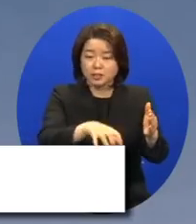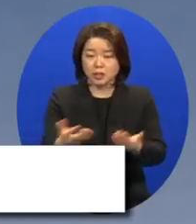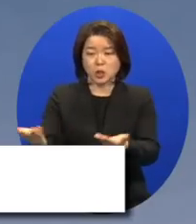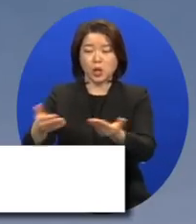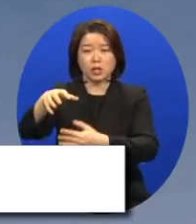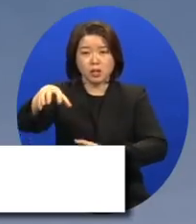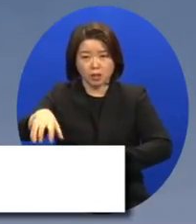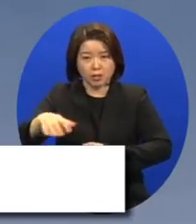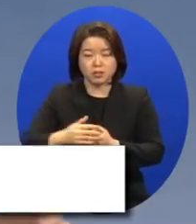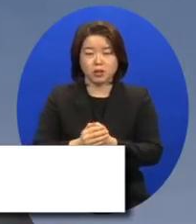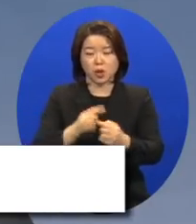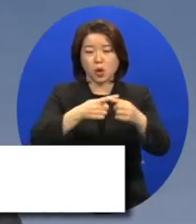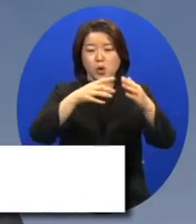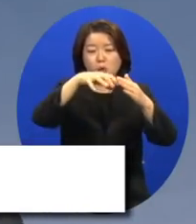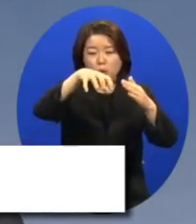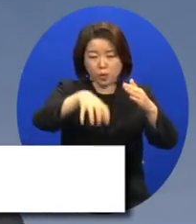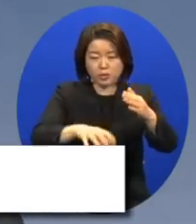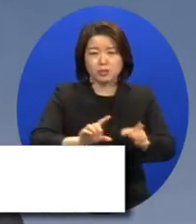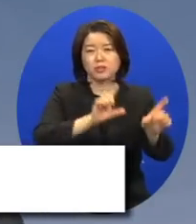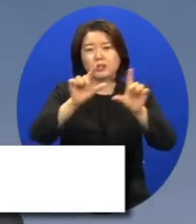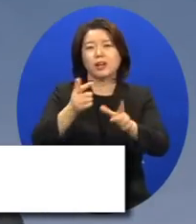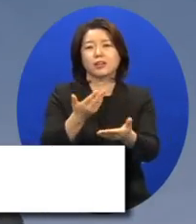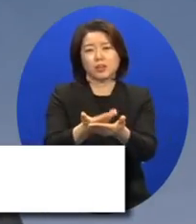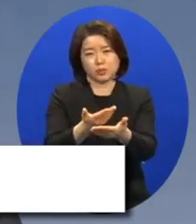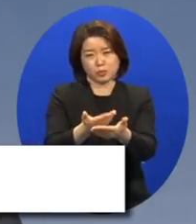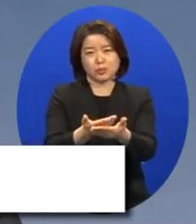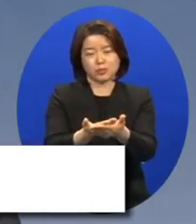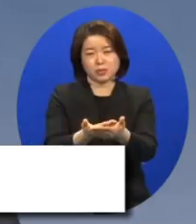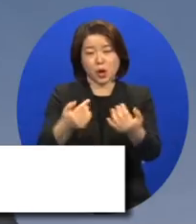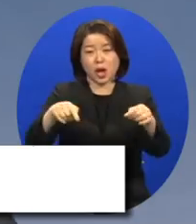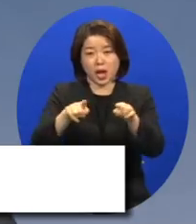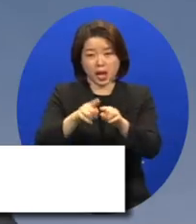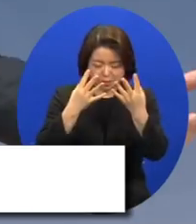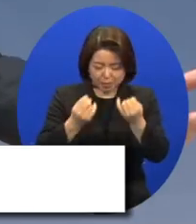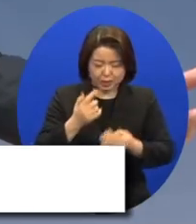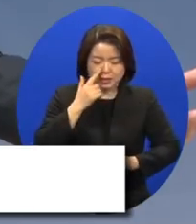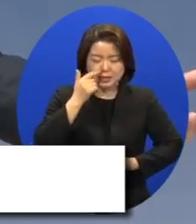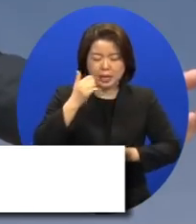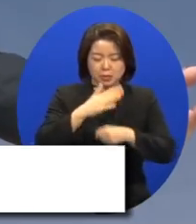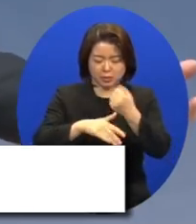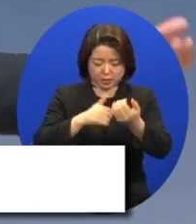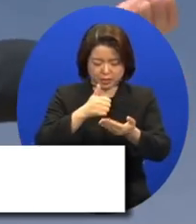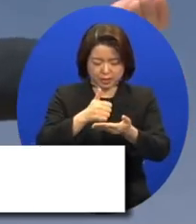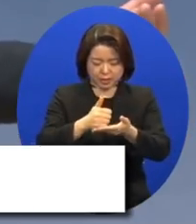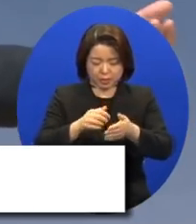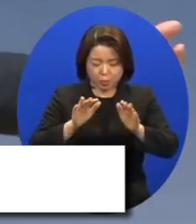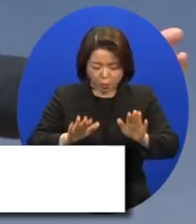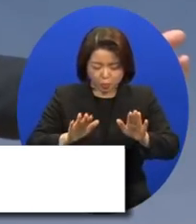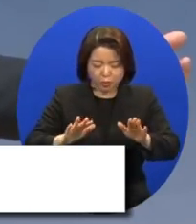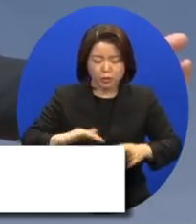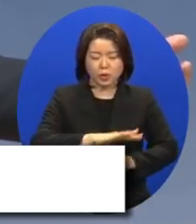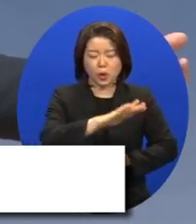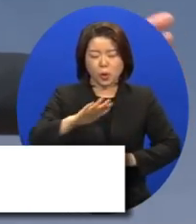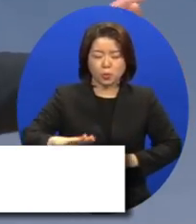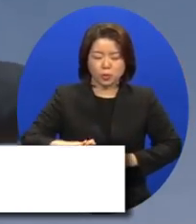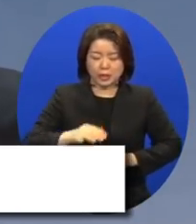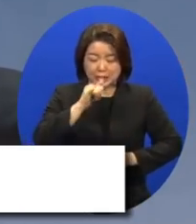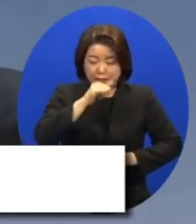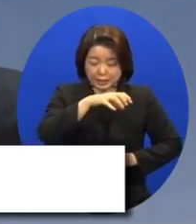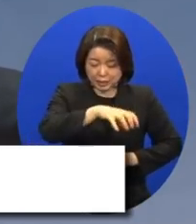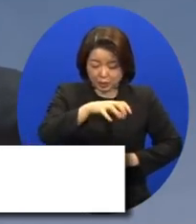그렇게 교회에서 살게 해 주옵소서 같이 기도하겠습니다 오늘도 우리에겐 처소에서